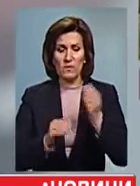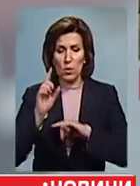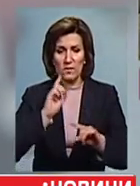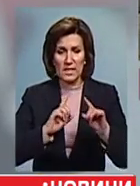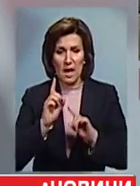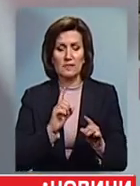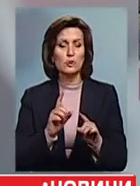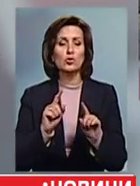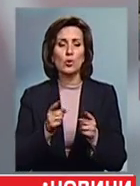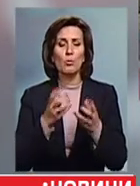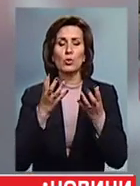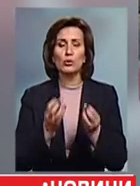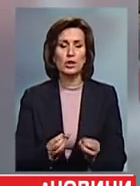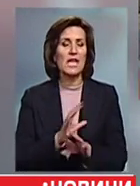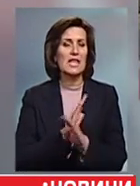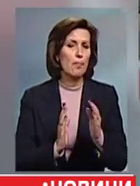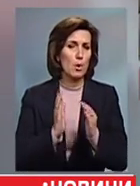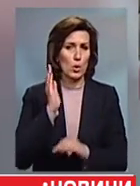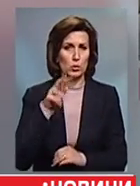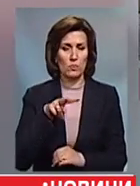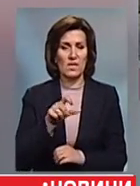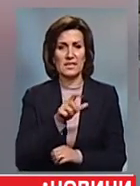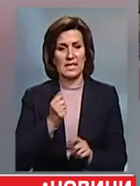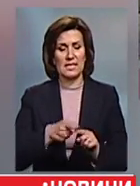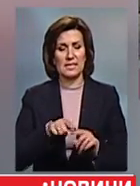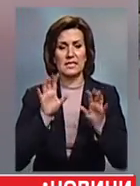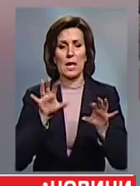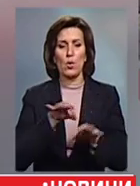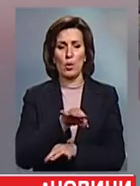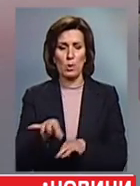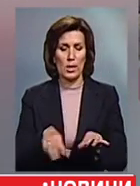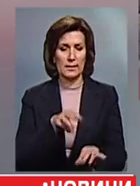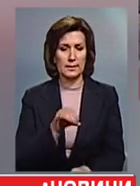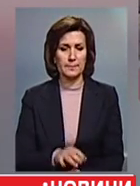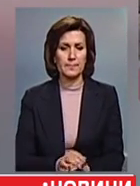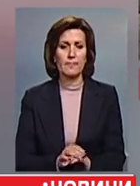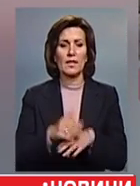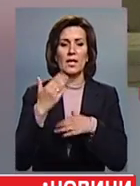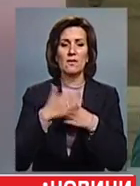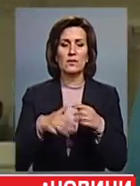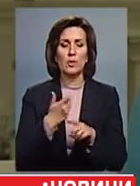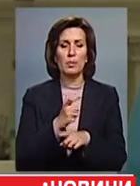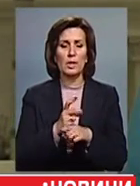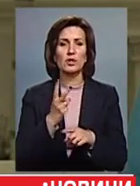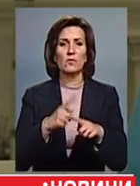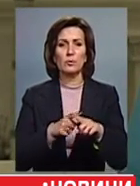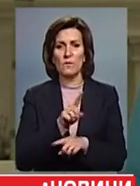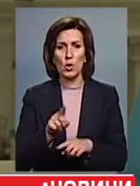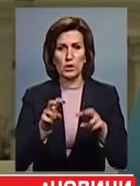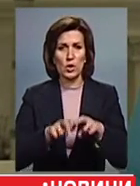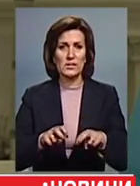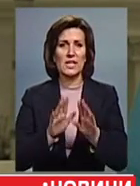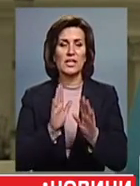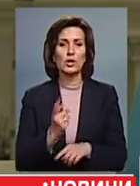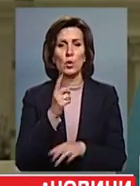Раді. Вікторія, чому ще не проголосували за ці законопроекти? Інна, вже більше 2,5 години